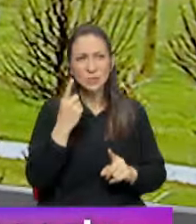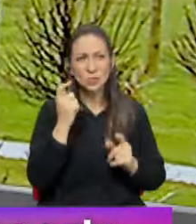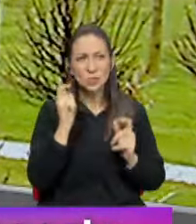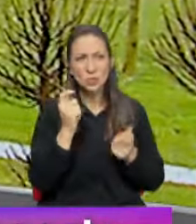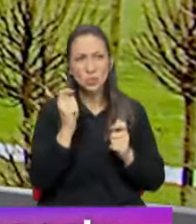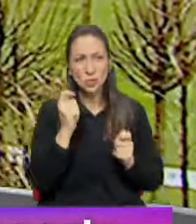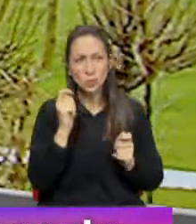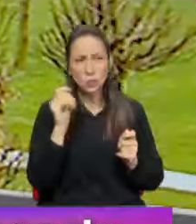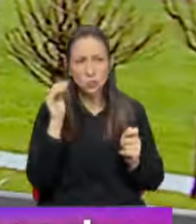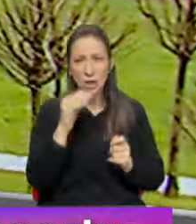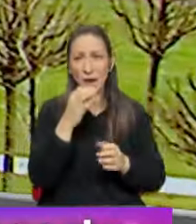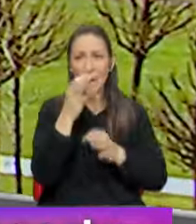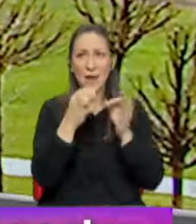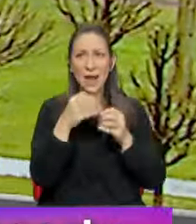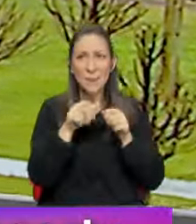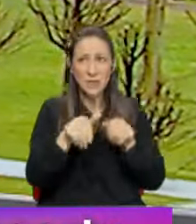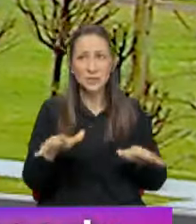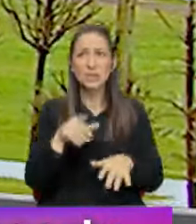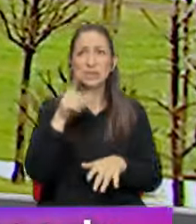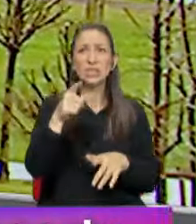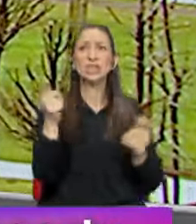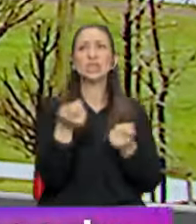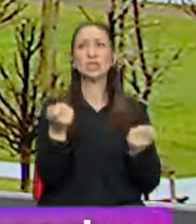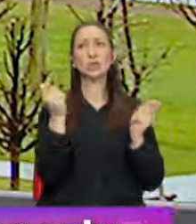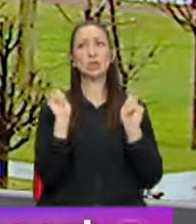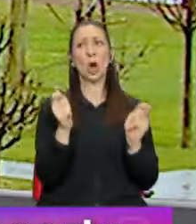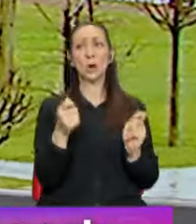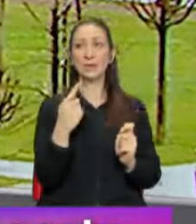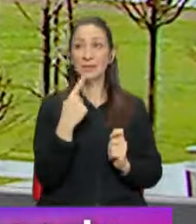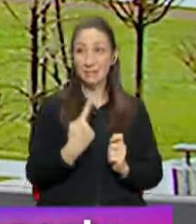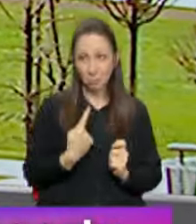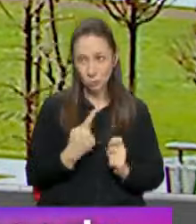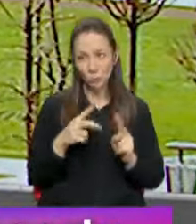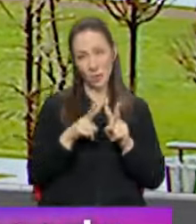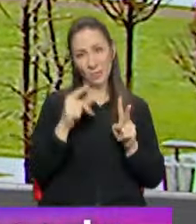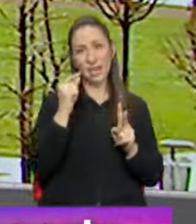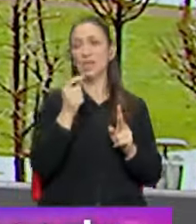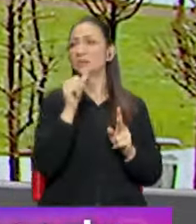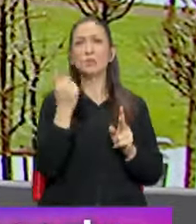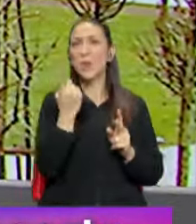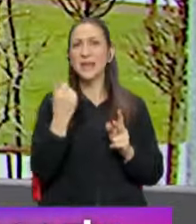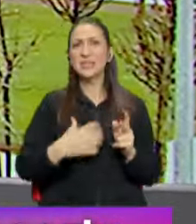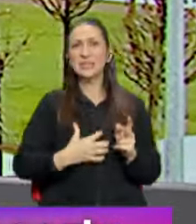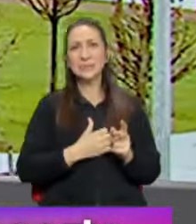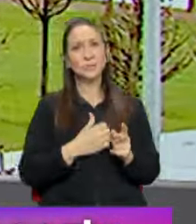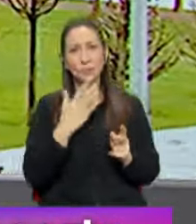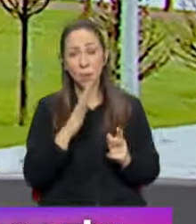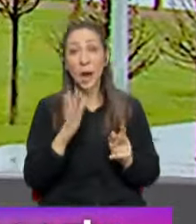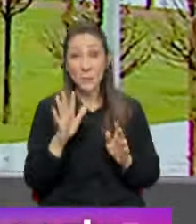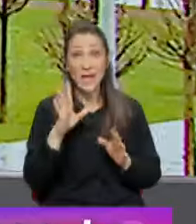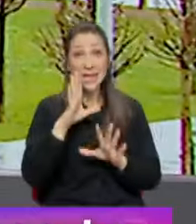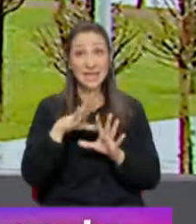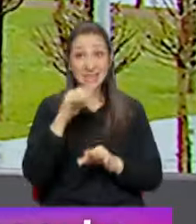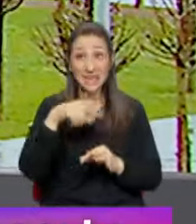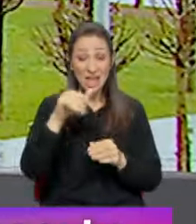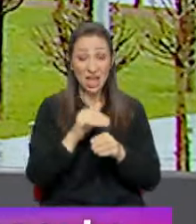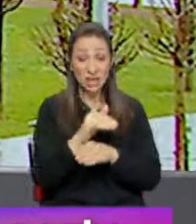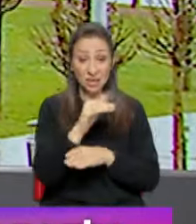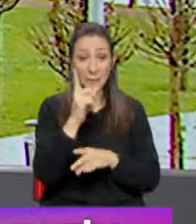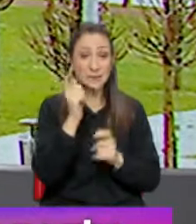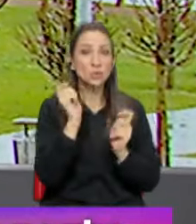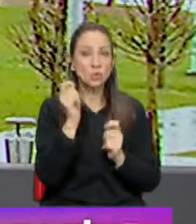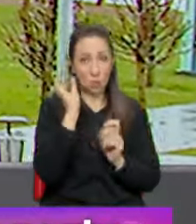duruma düşürecek haberleri paylaşıyorsunuz. Sizin de işiniz zor demiş Murat Bey. Hiç öyle bir gayemiz yok ama insanların yaşadığı